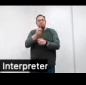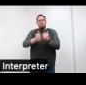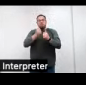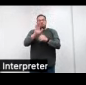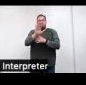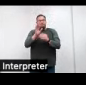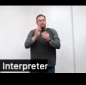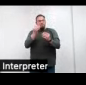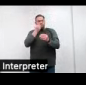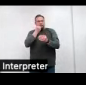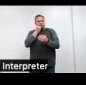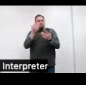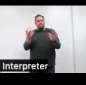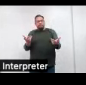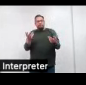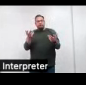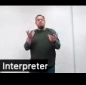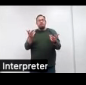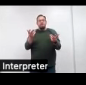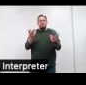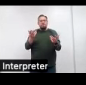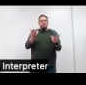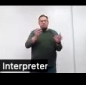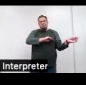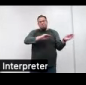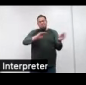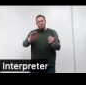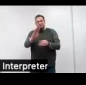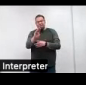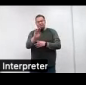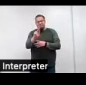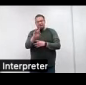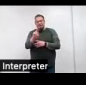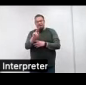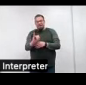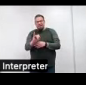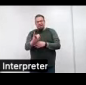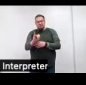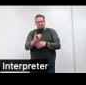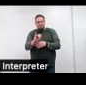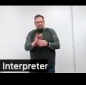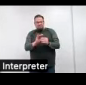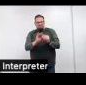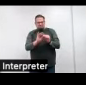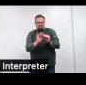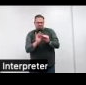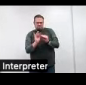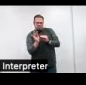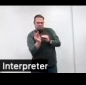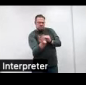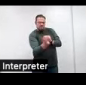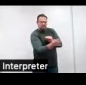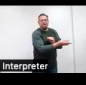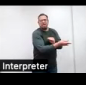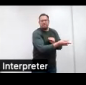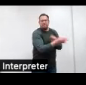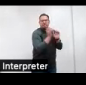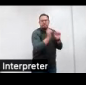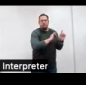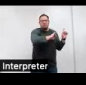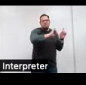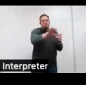So moving from Bikini Atoll, where there's so many other islets where the people can actually go